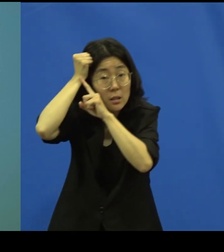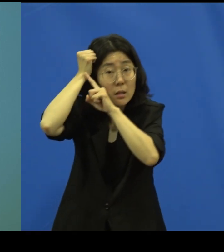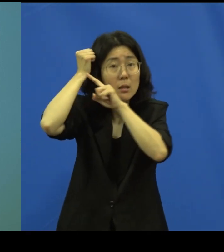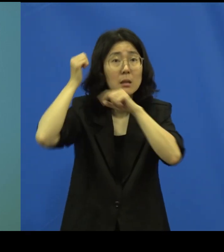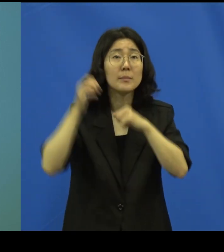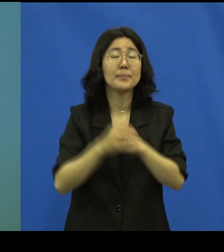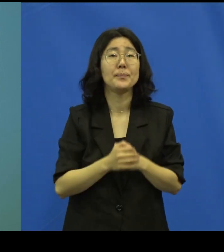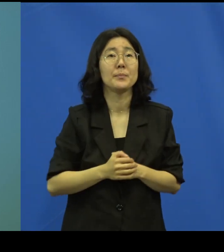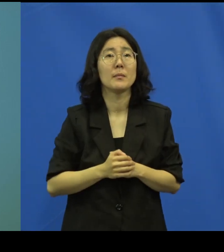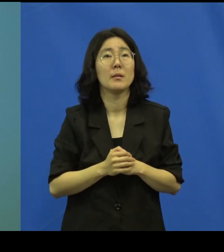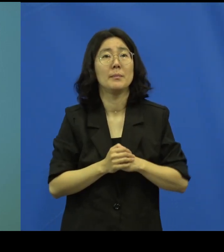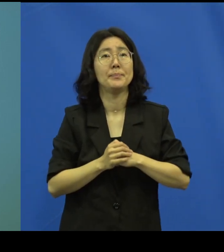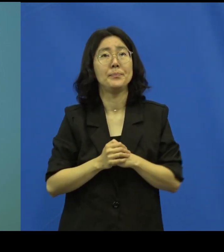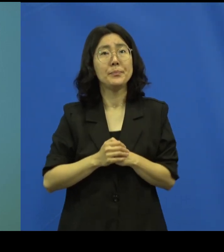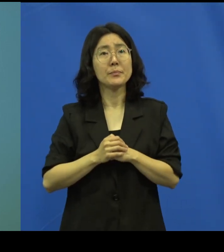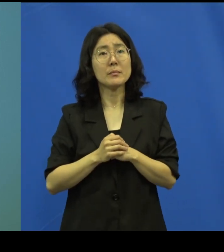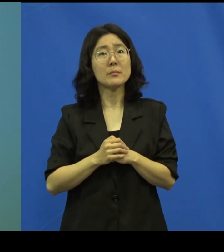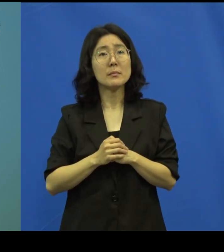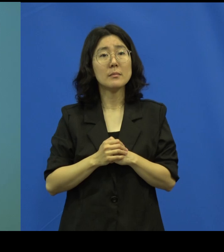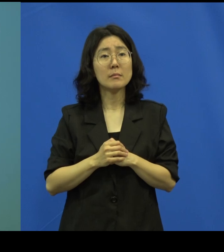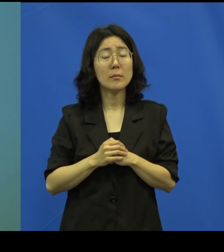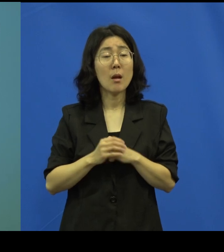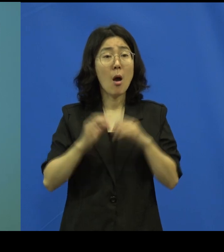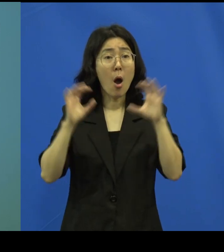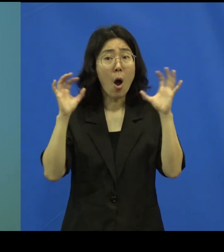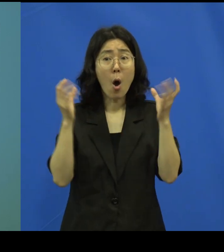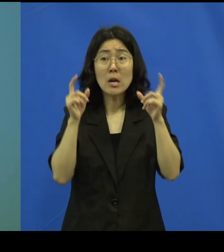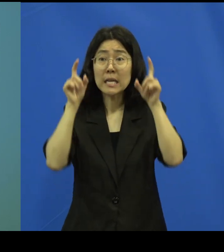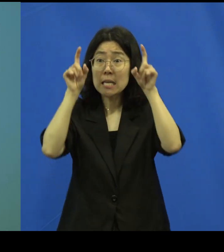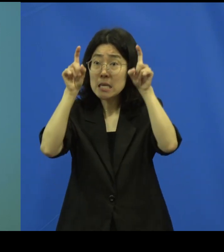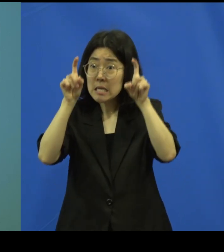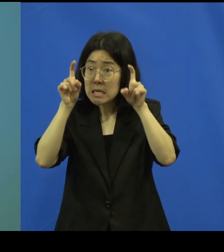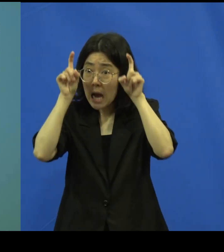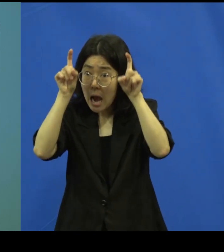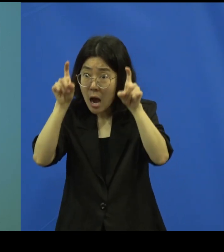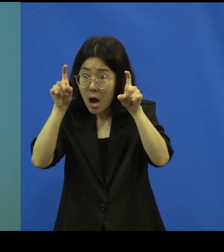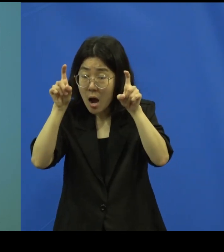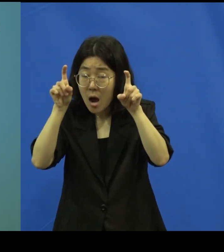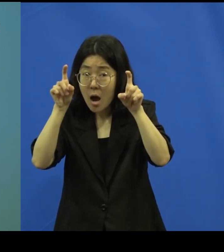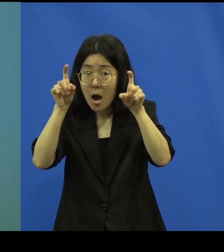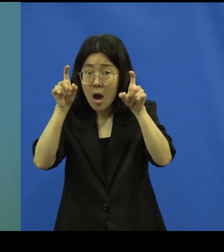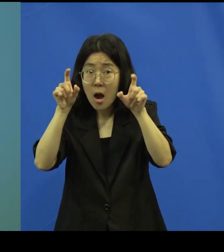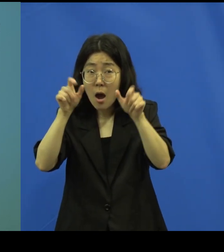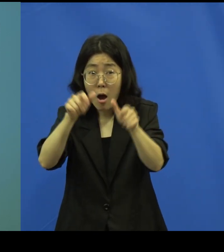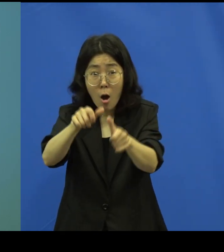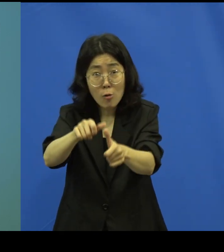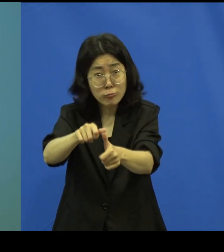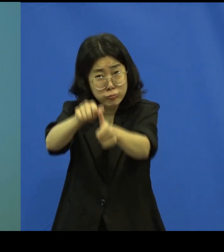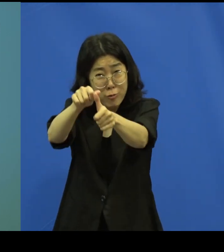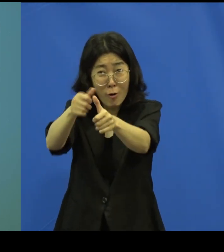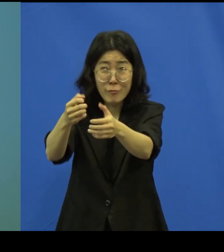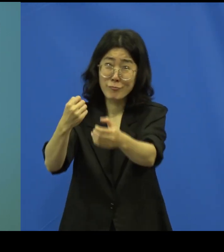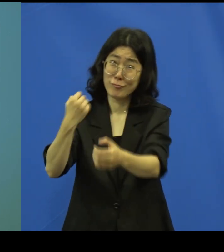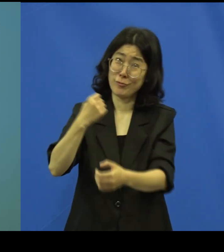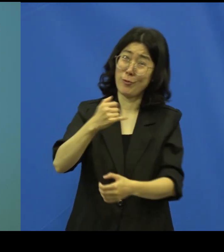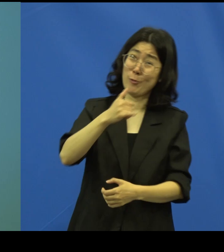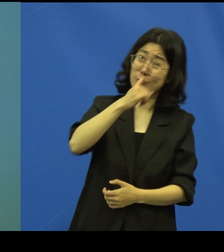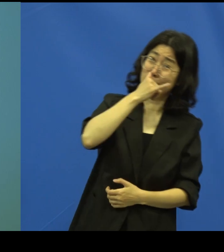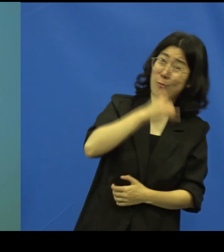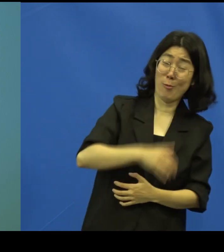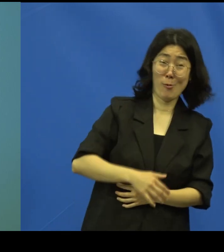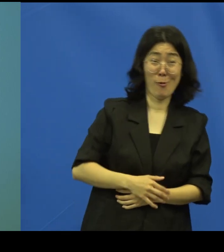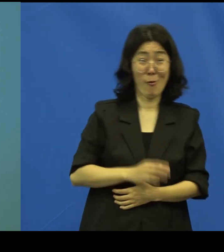어린 양을 구원자로 일반적으로 보기는 어려워요. 일반적으로 모든 사람들